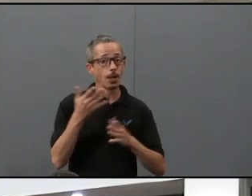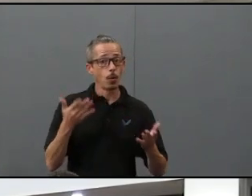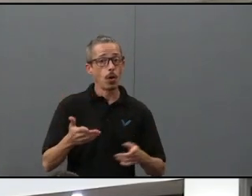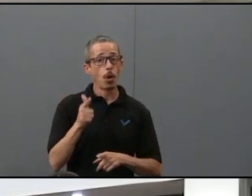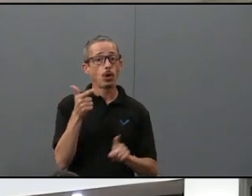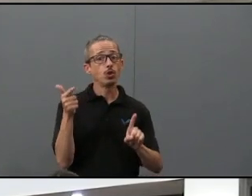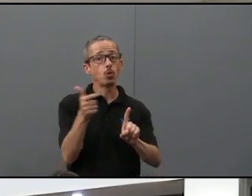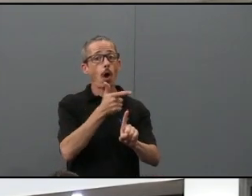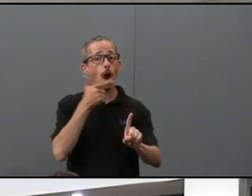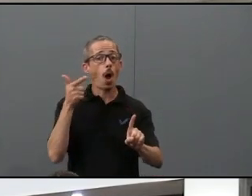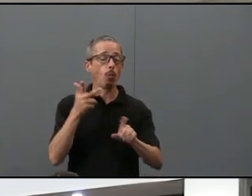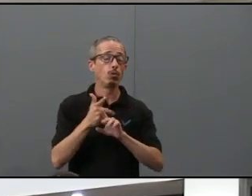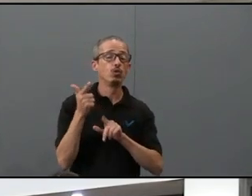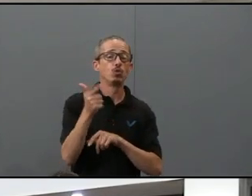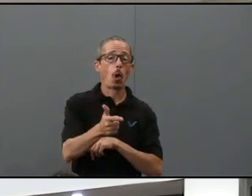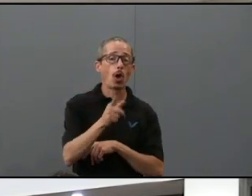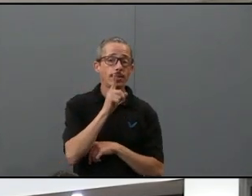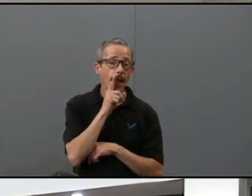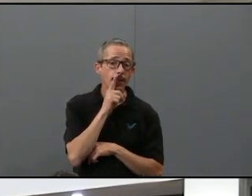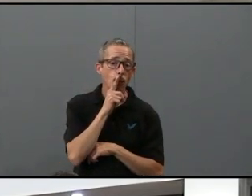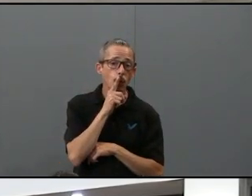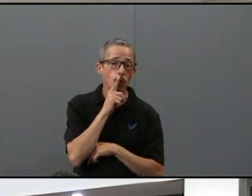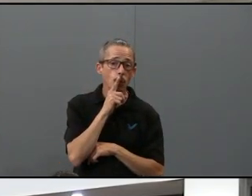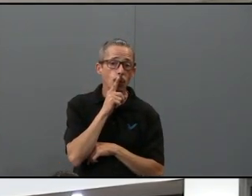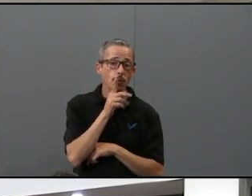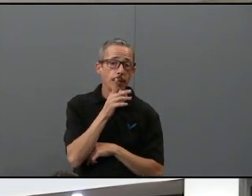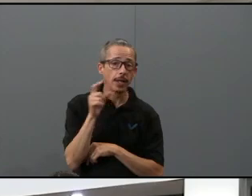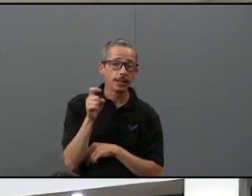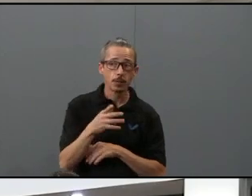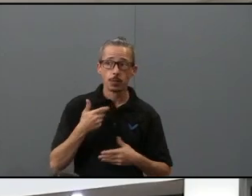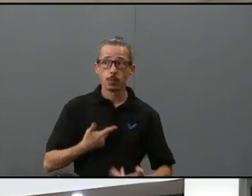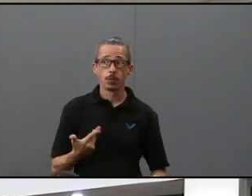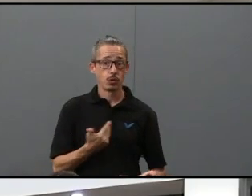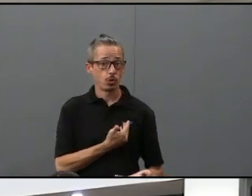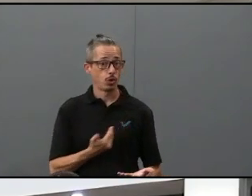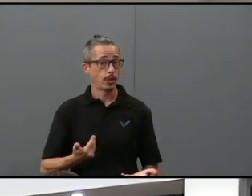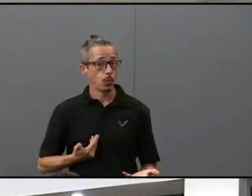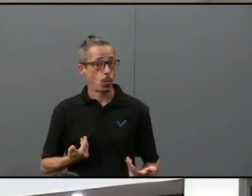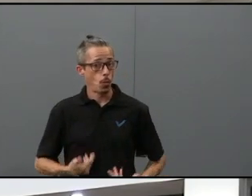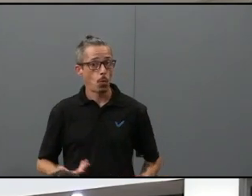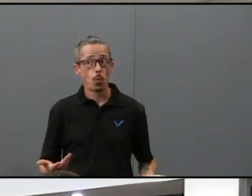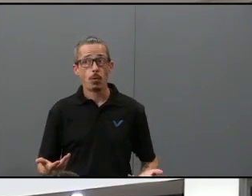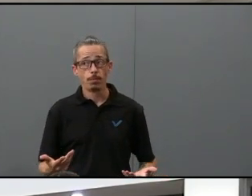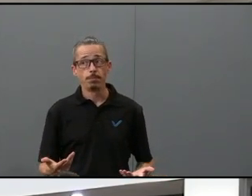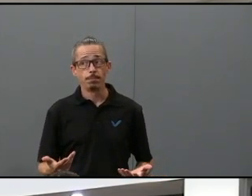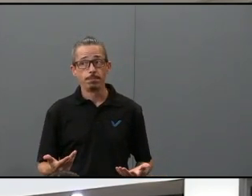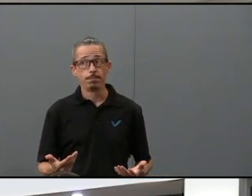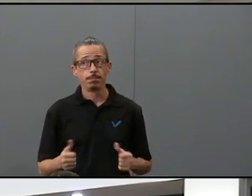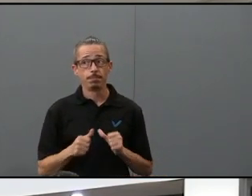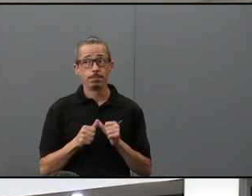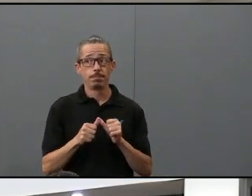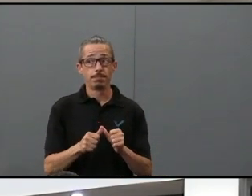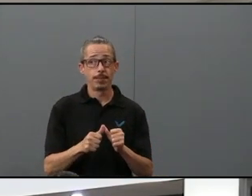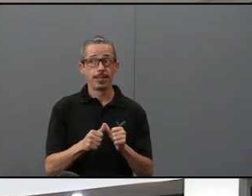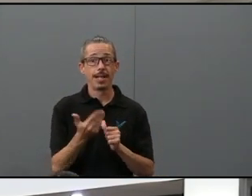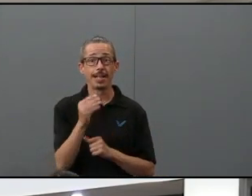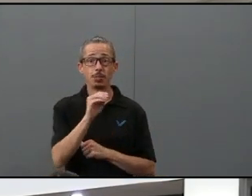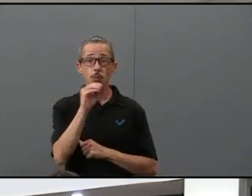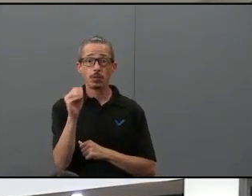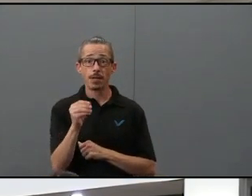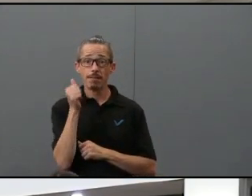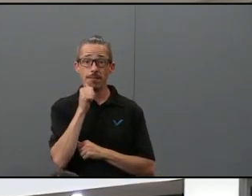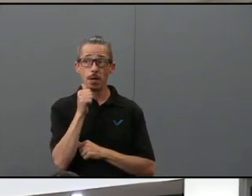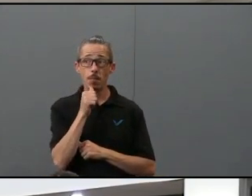tueur silencieux je me considère chanceuse parce que je suis parmi les 15%